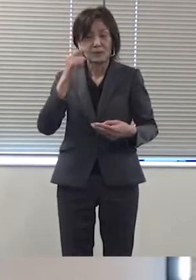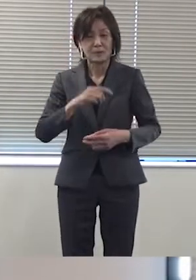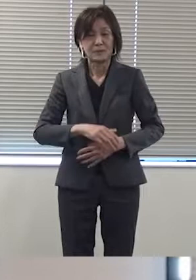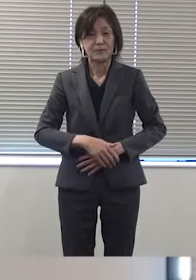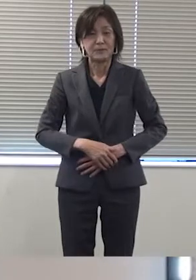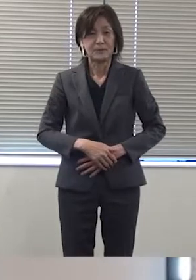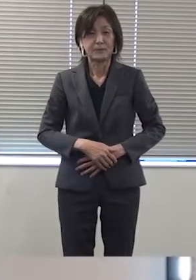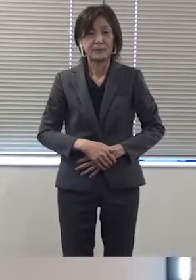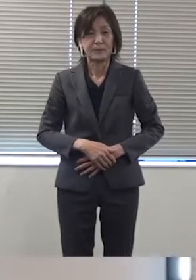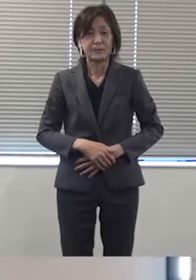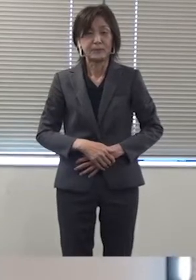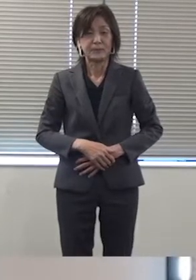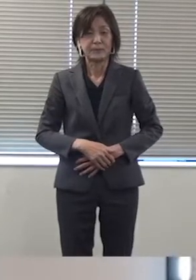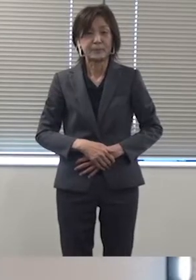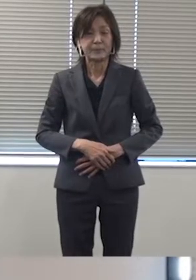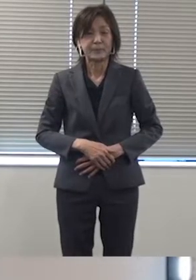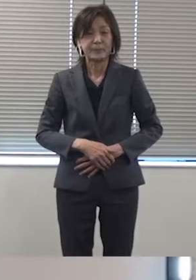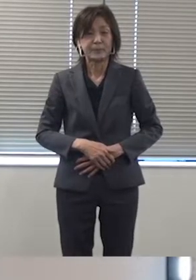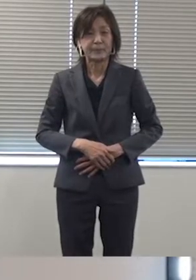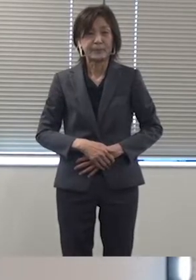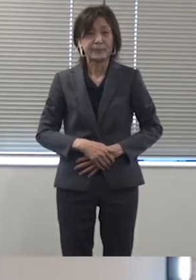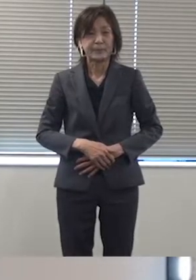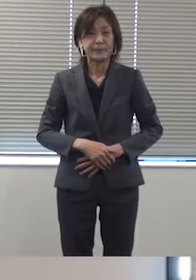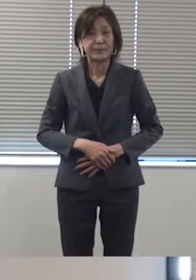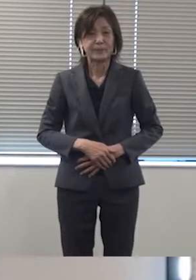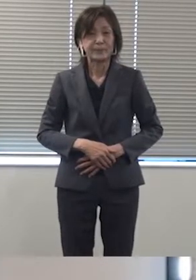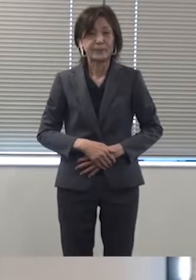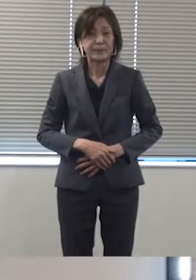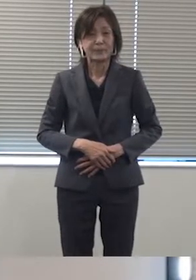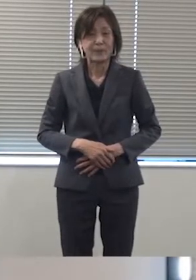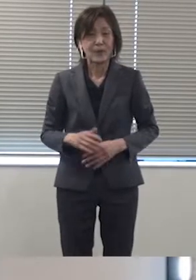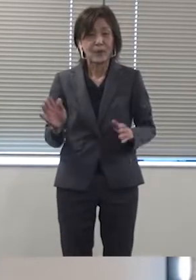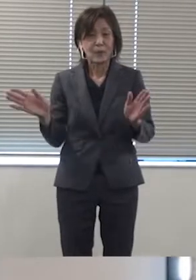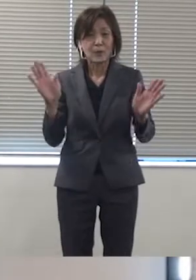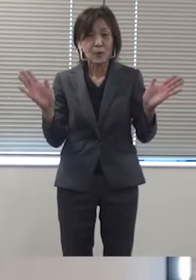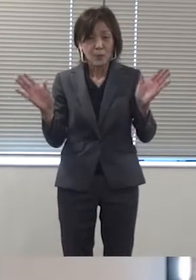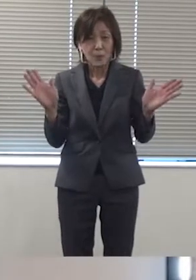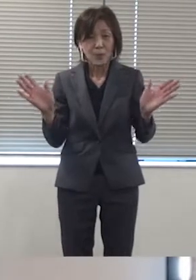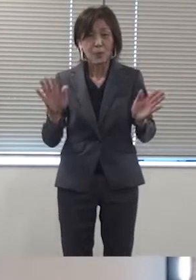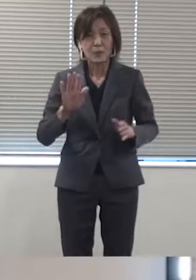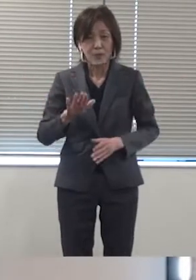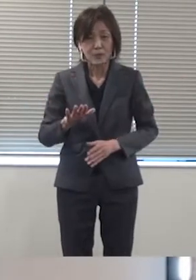思います。ただ、これは小児になりますので、